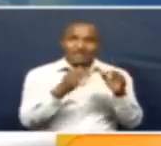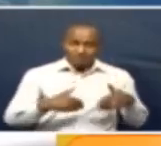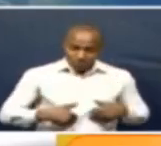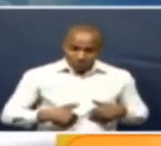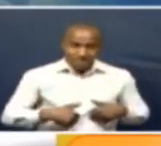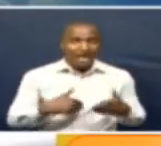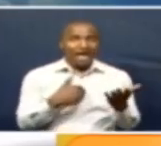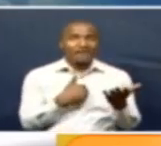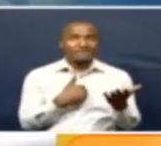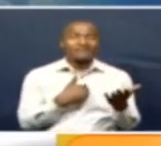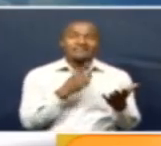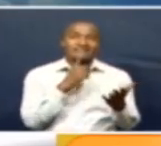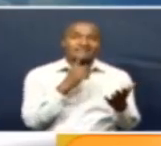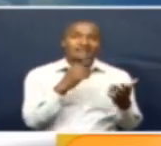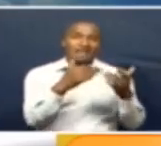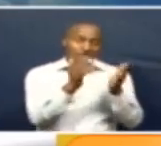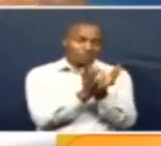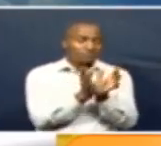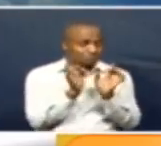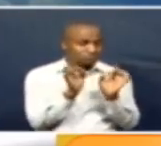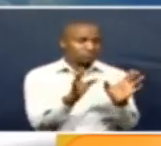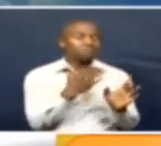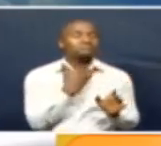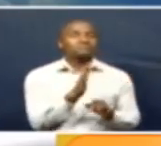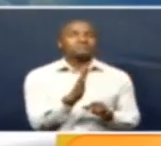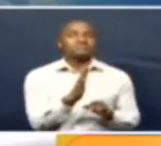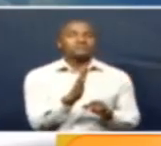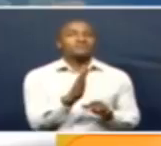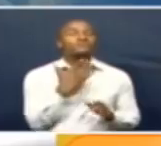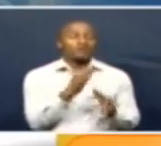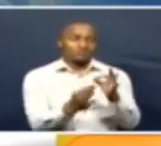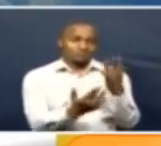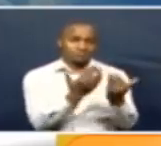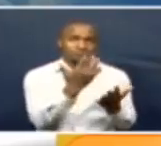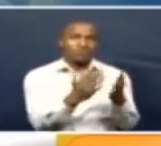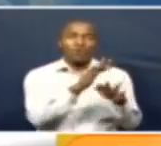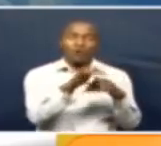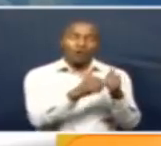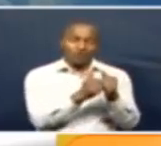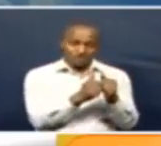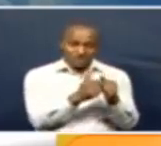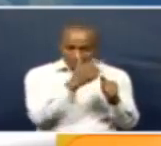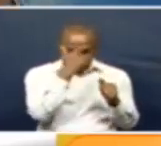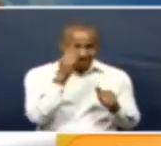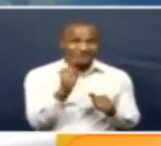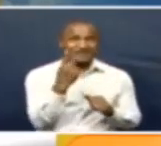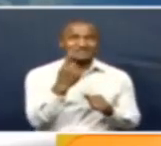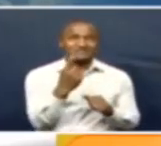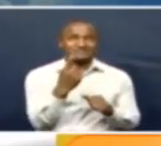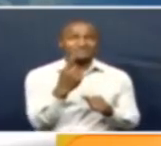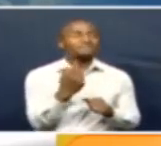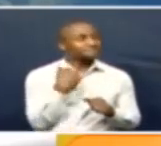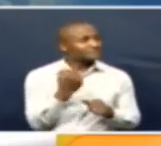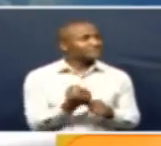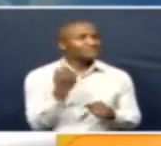nao saa hii, waliniambia hata community iliwakataa, so walikuwa wachomwe, nikawachukua. Kwa sababu kitu ya kwanza,